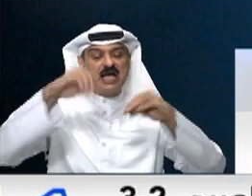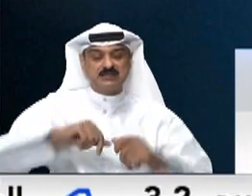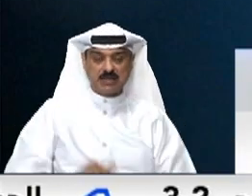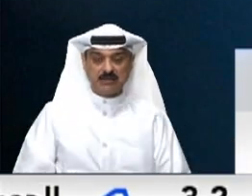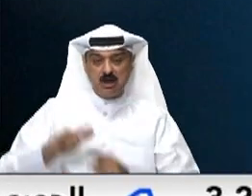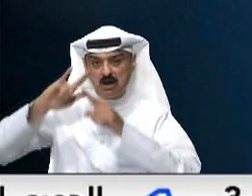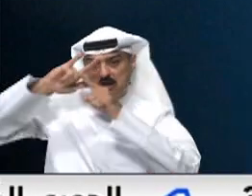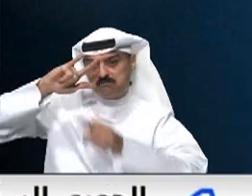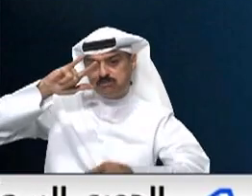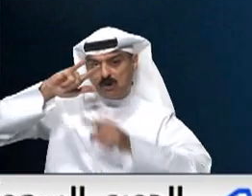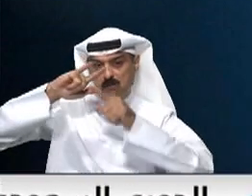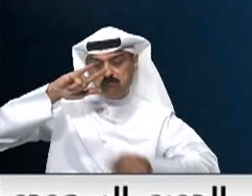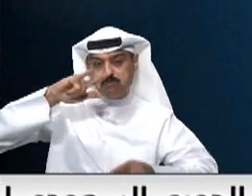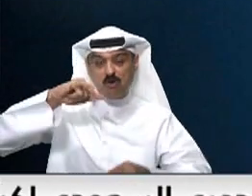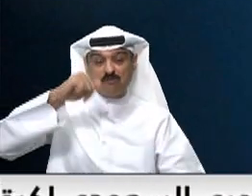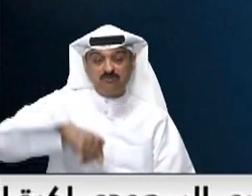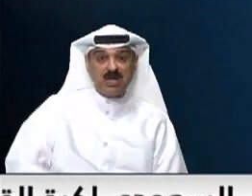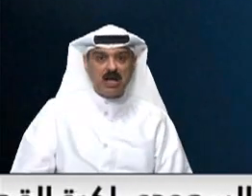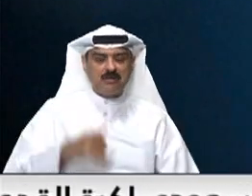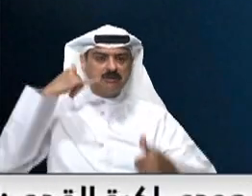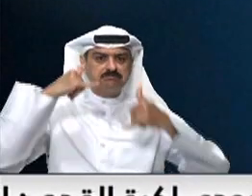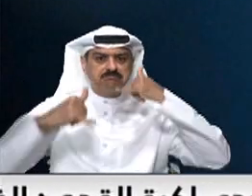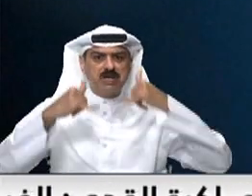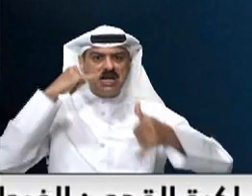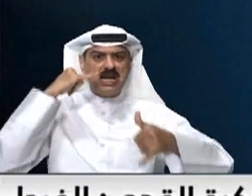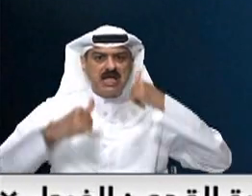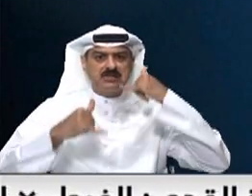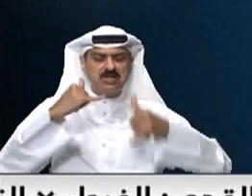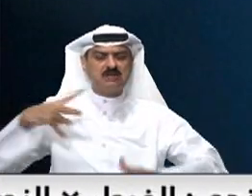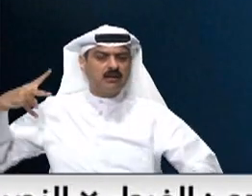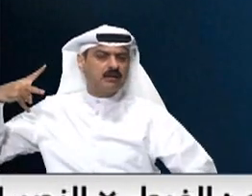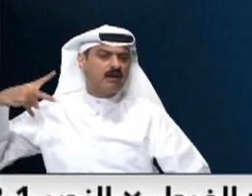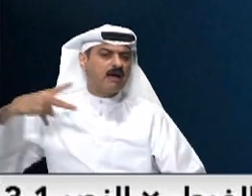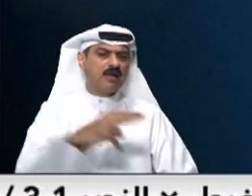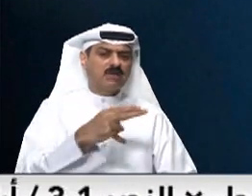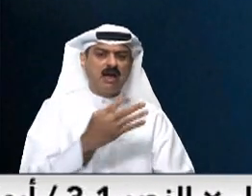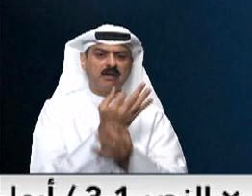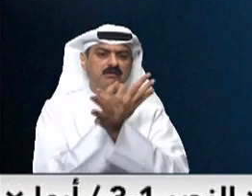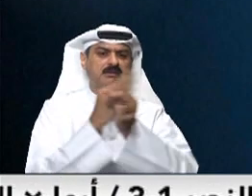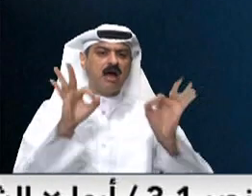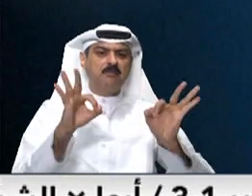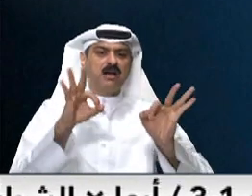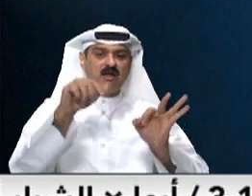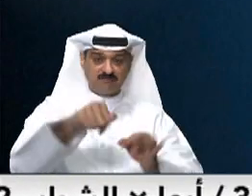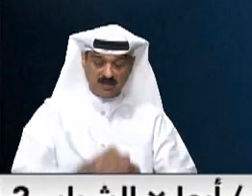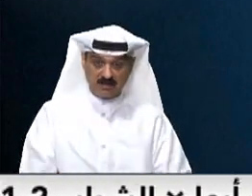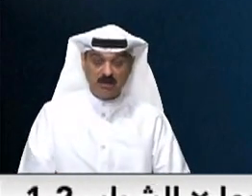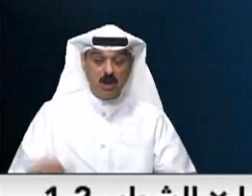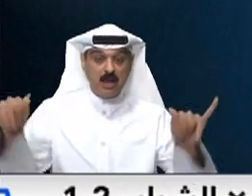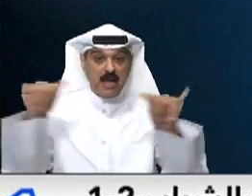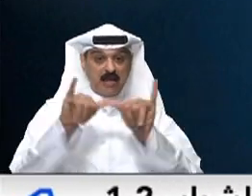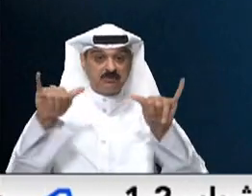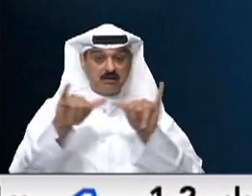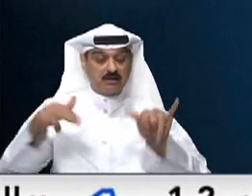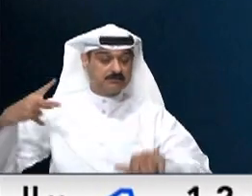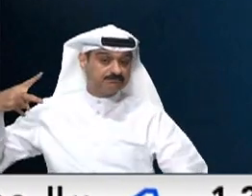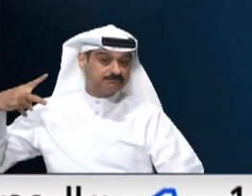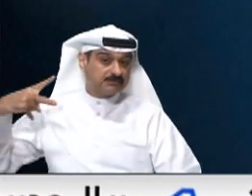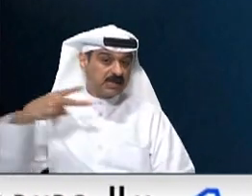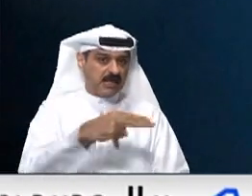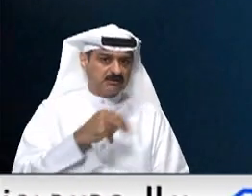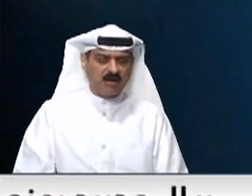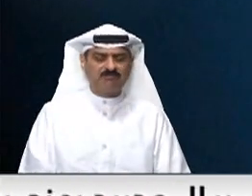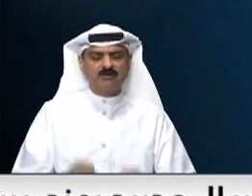الإسرائيلية منشآت الاتصالات السلكية واللاسلكية وما تلاها من قطع الإنترنت إلى تفاقم